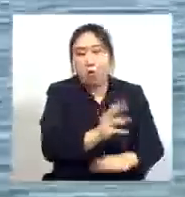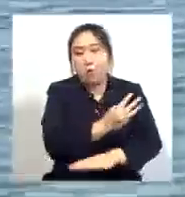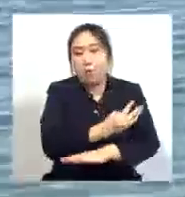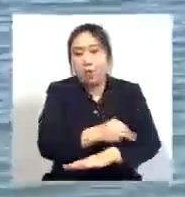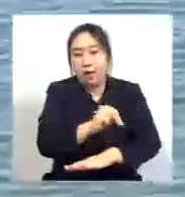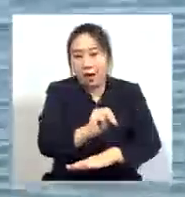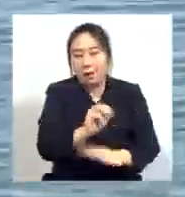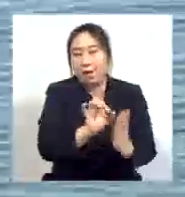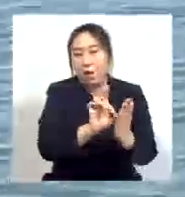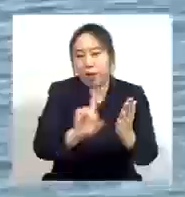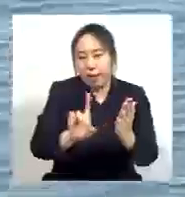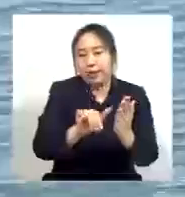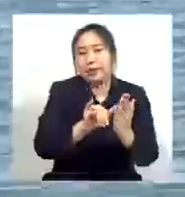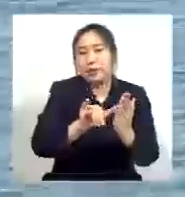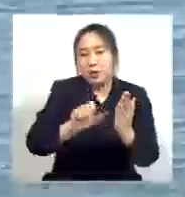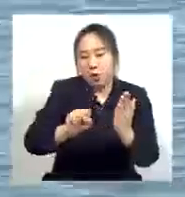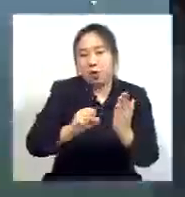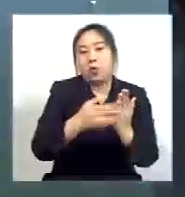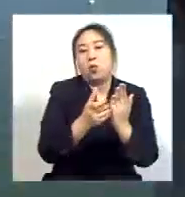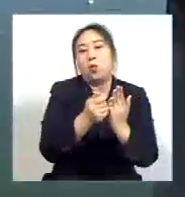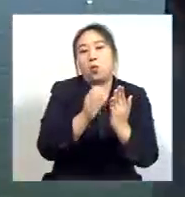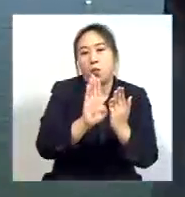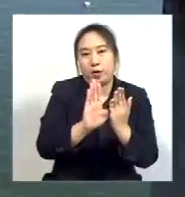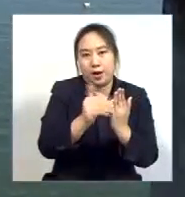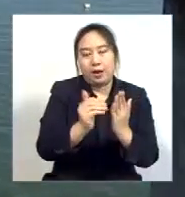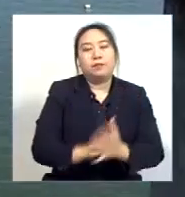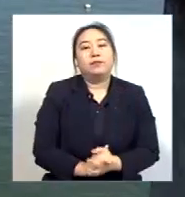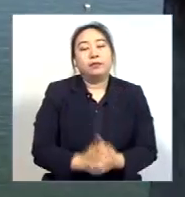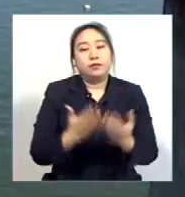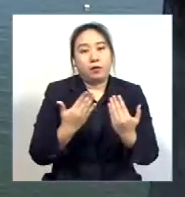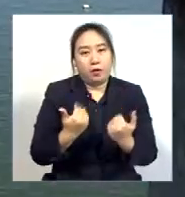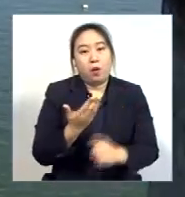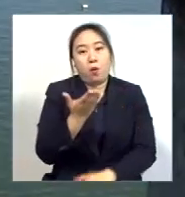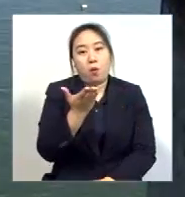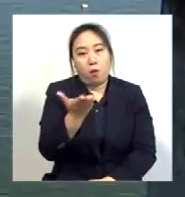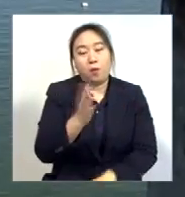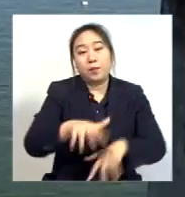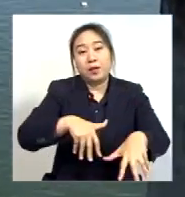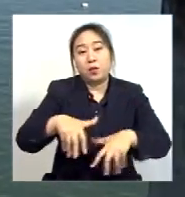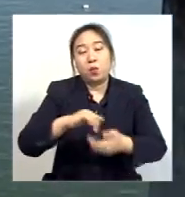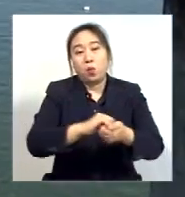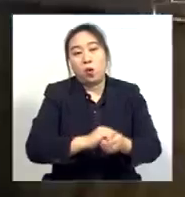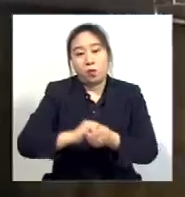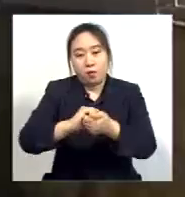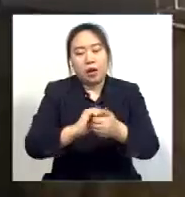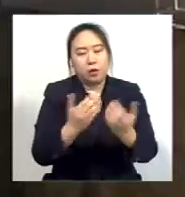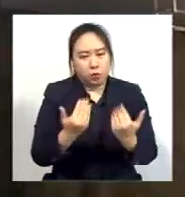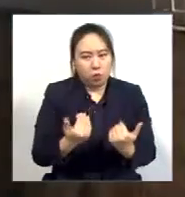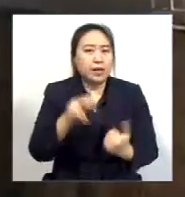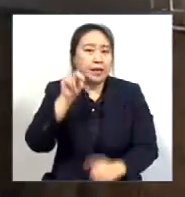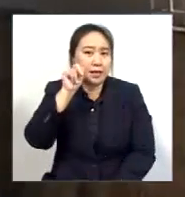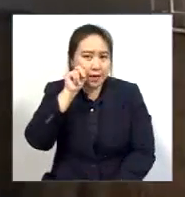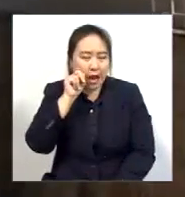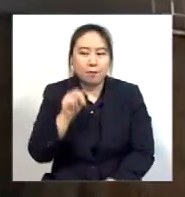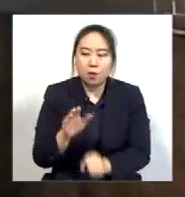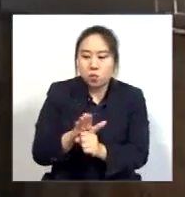ารคามร้อยเอ็ดยะโสธรและอุบลราชธานีอย่างไรก็ตามนะคะเจ้าหน้าที่ก็ขอความร่วมมือประชาชนค่ะถึงแม้ว่าจะบอกว่าน้